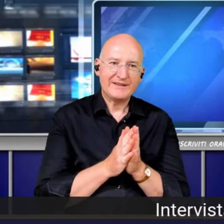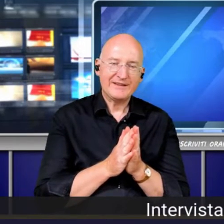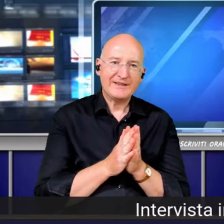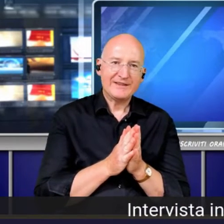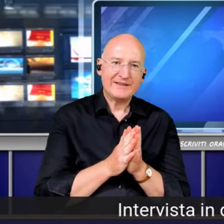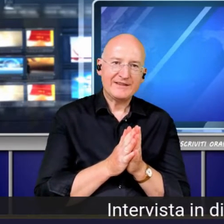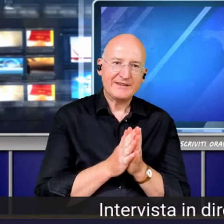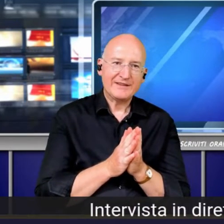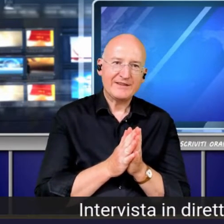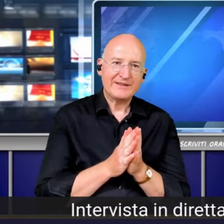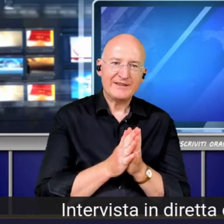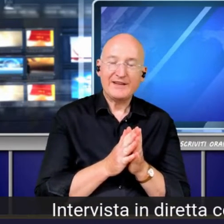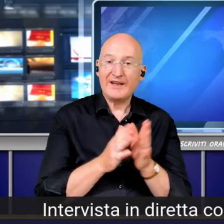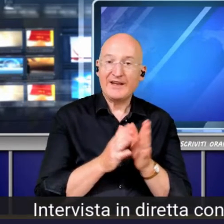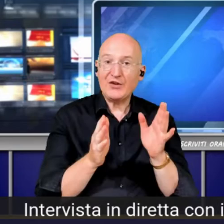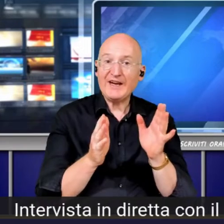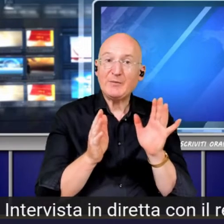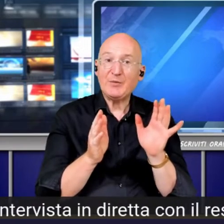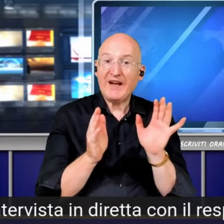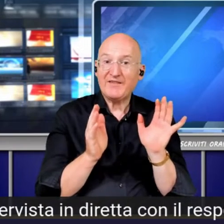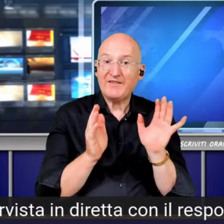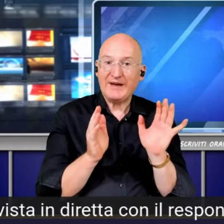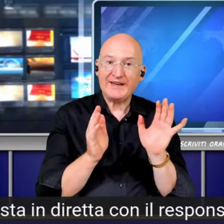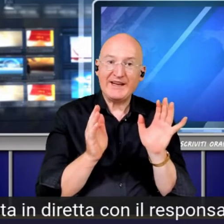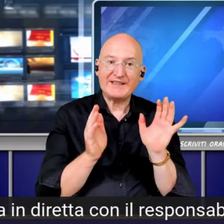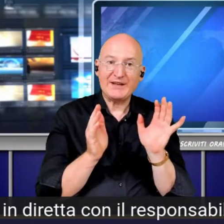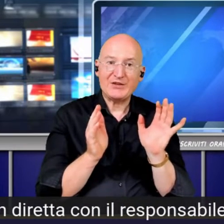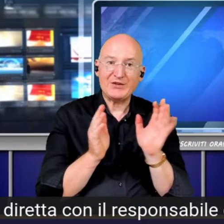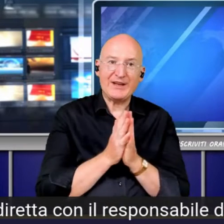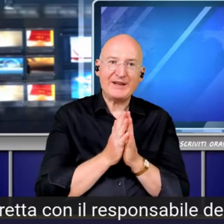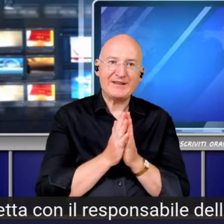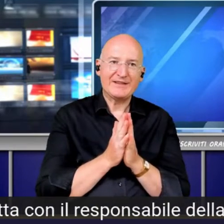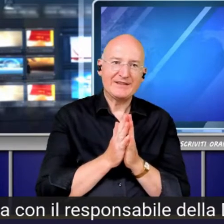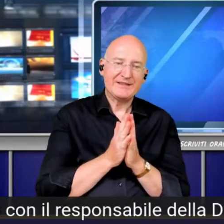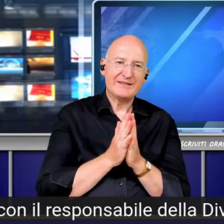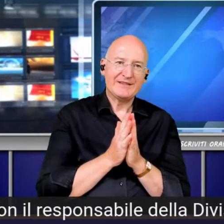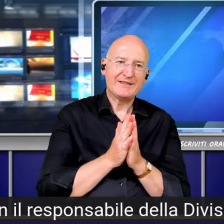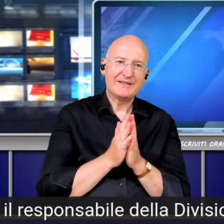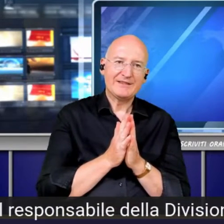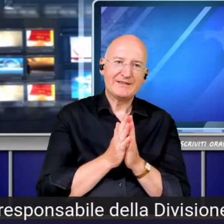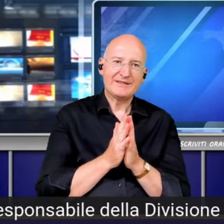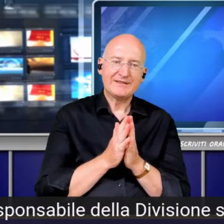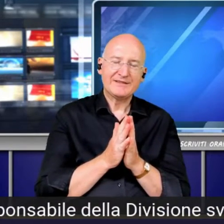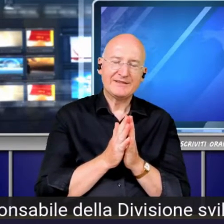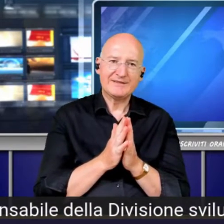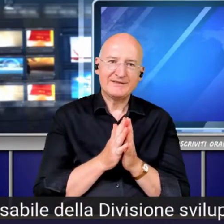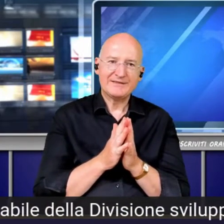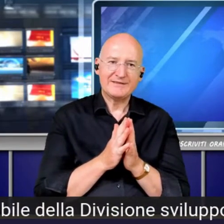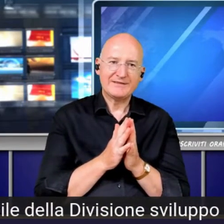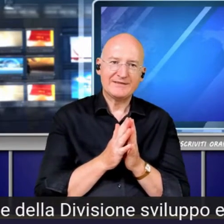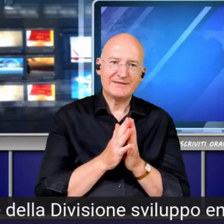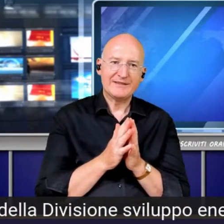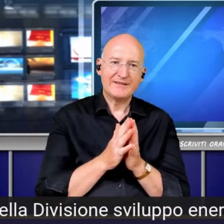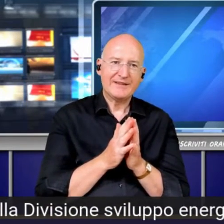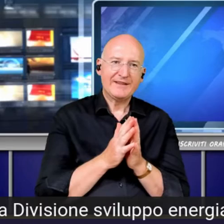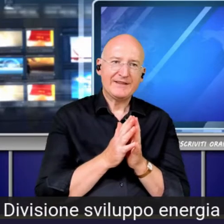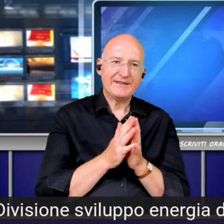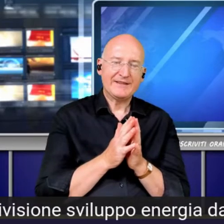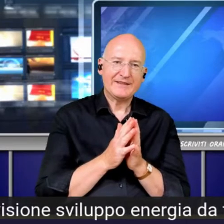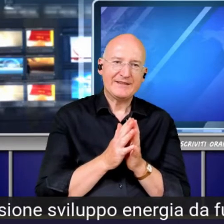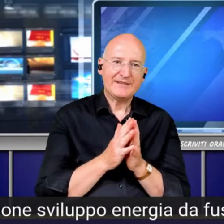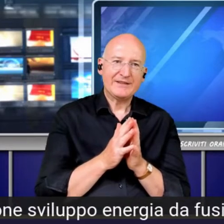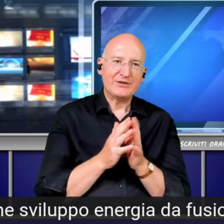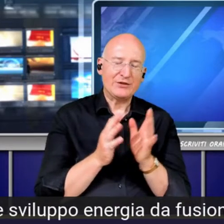E Assolutamente sì, sono diciamo, anche più bravi, pare. qualcuno torna, ma noi non abbiamo possibilità, non abbiamo